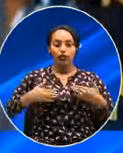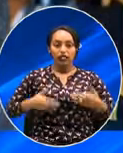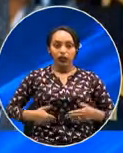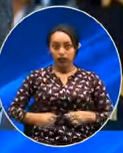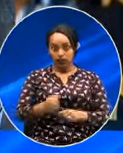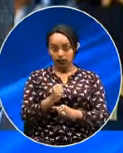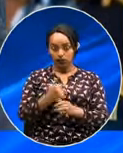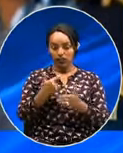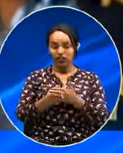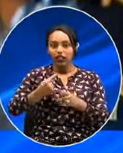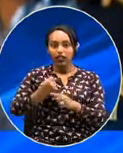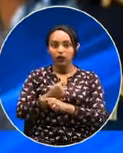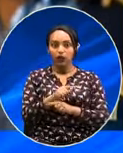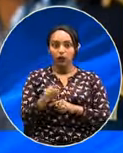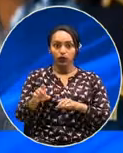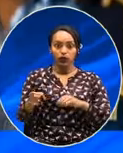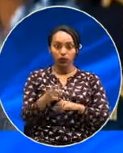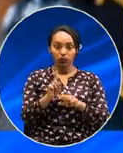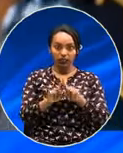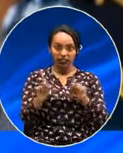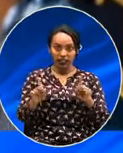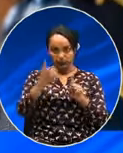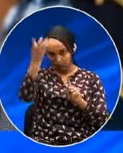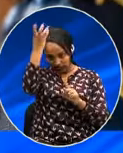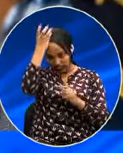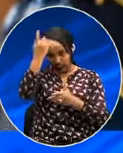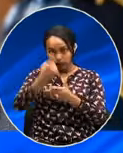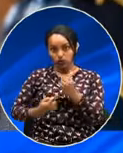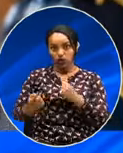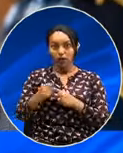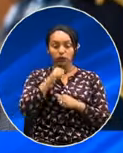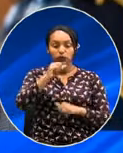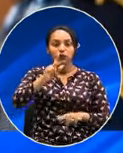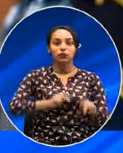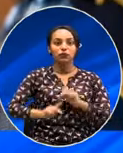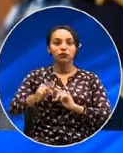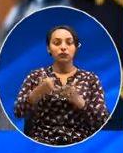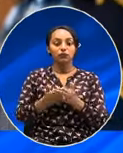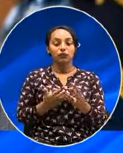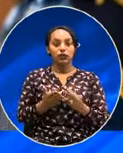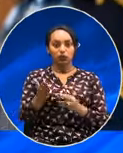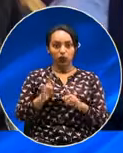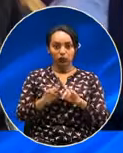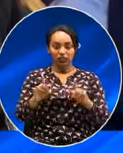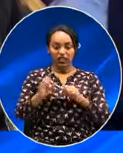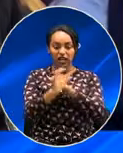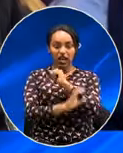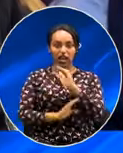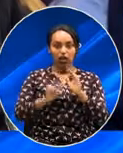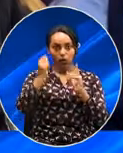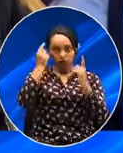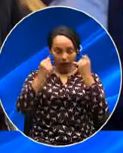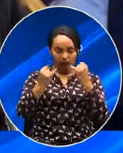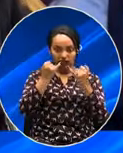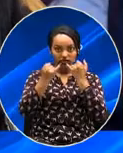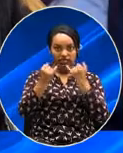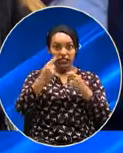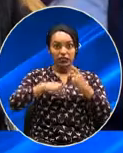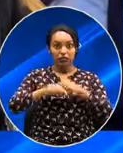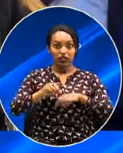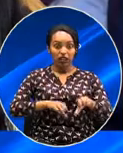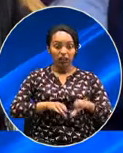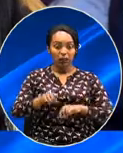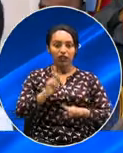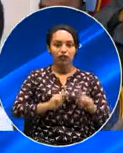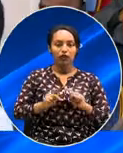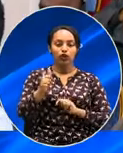ይዞ ይህ ተግባራዊ እንዲሆን በተለይ መንግስት ብቻ ሳይሆን ህብረተሰቡን በዚህ ረገድ በተለይ ሀገራዊ መግባባትና እርቅ እንዲመጣ